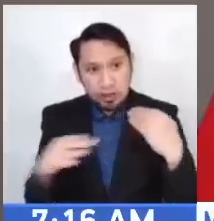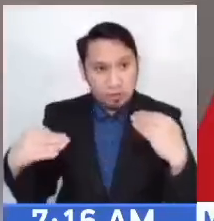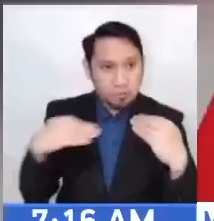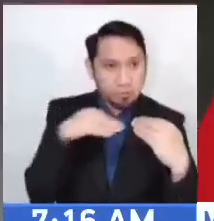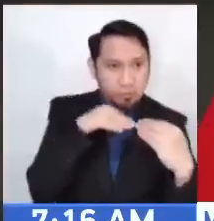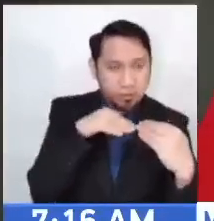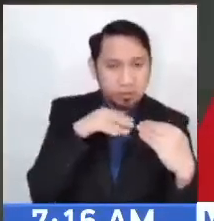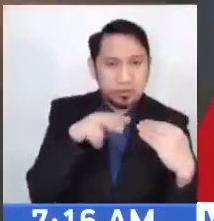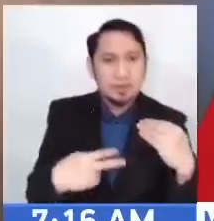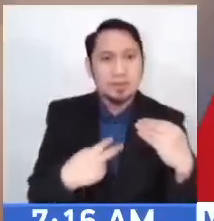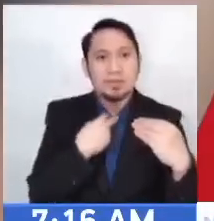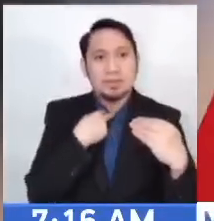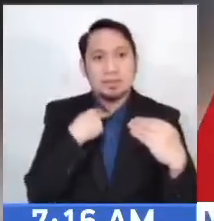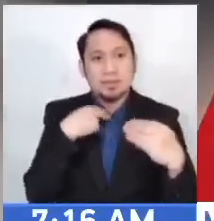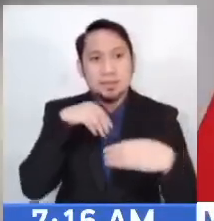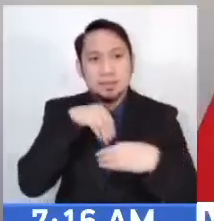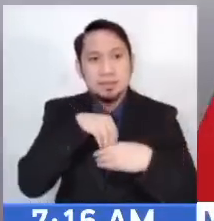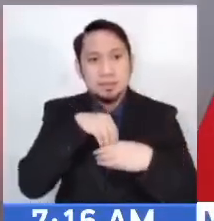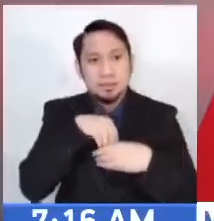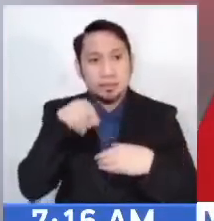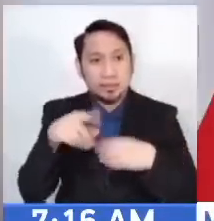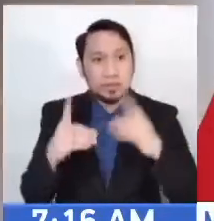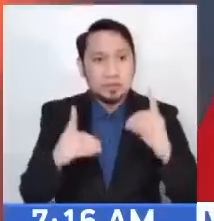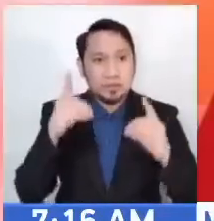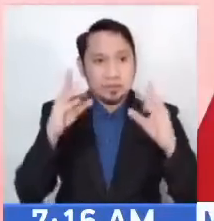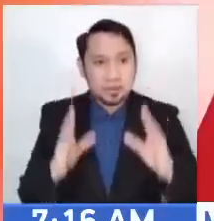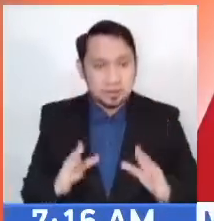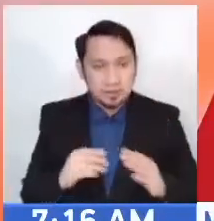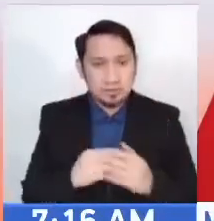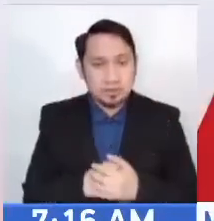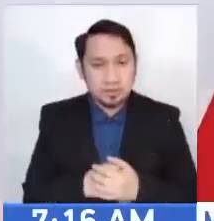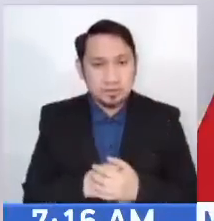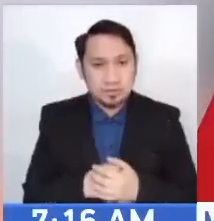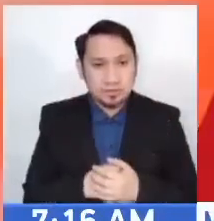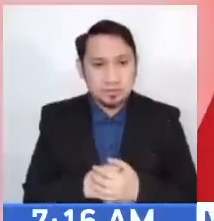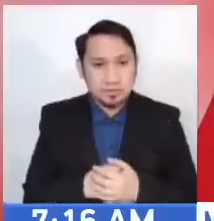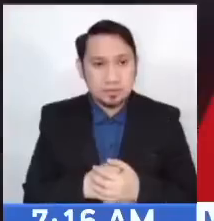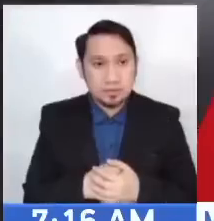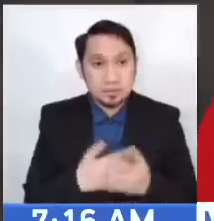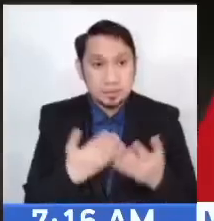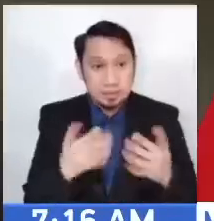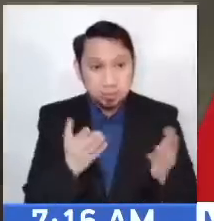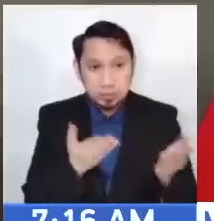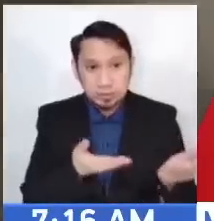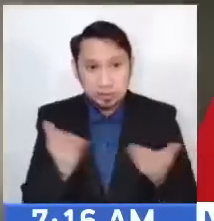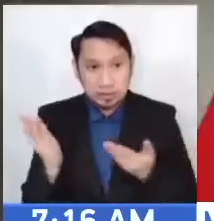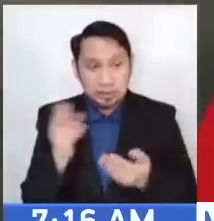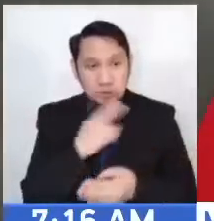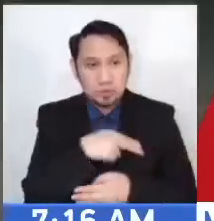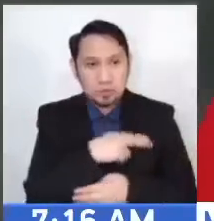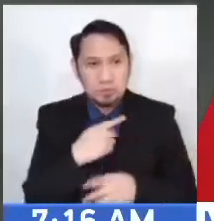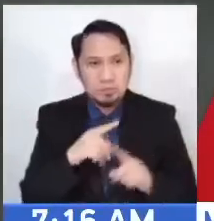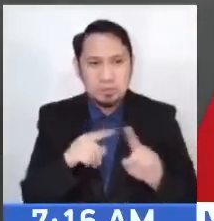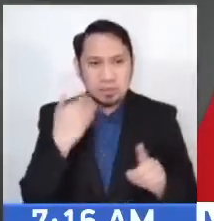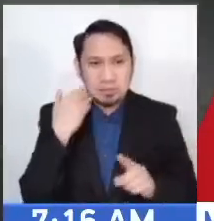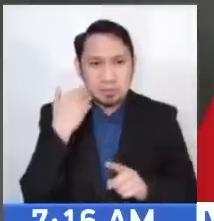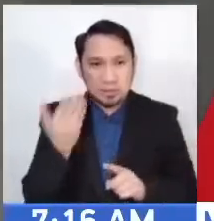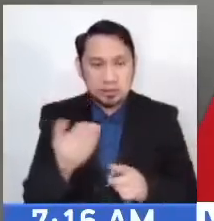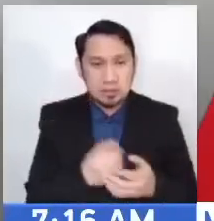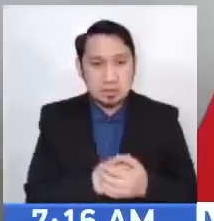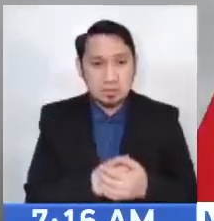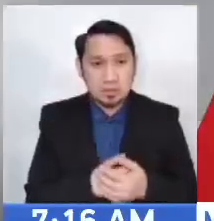driver ng pickup na si Lloyd Andrew Erfe. Dinala siya sa ospital pero namatay kalaunan. Sugatan ng tatlo pa niyang kasama